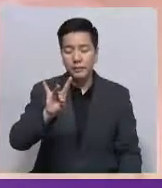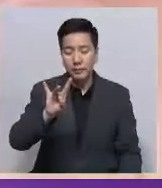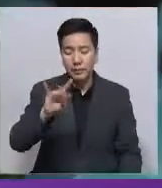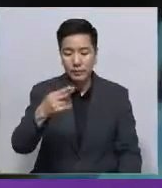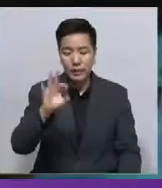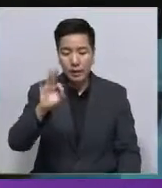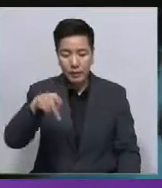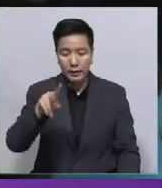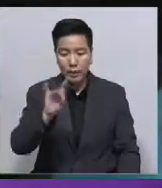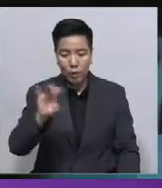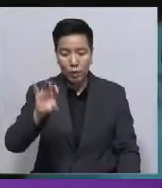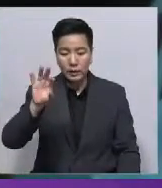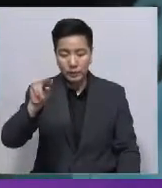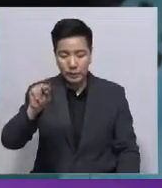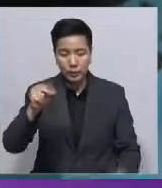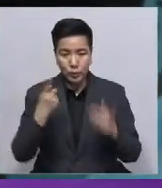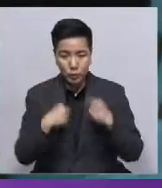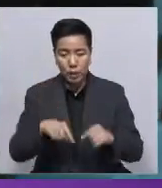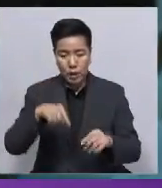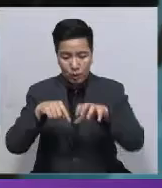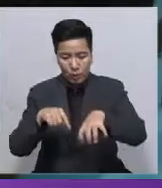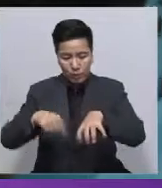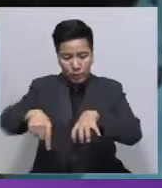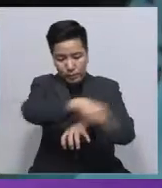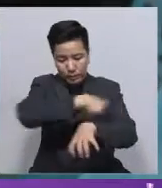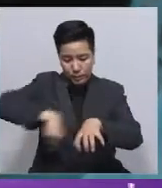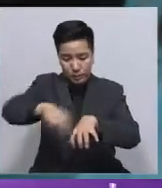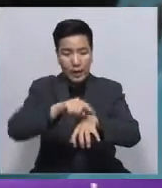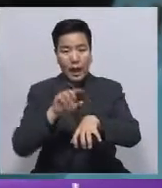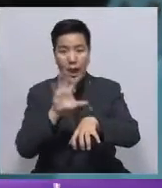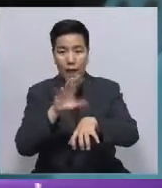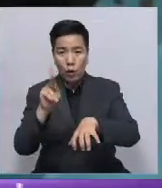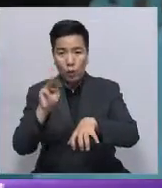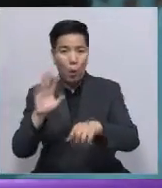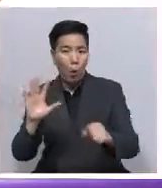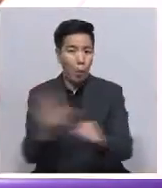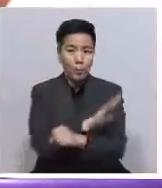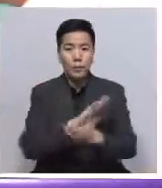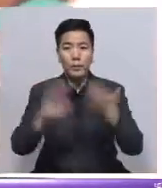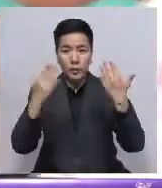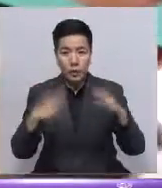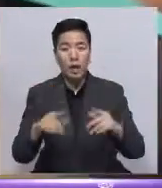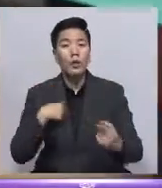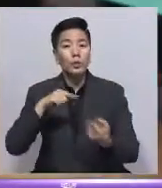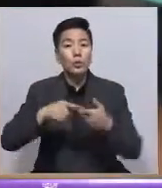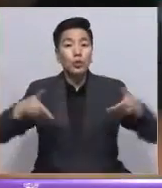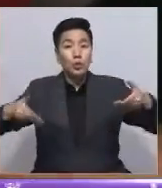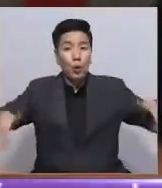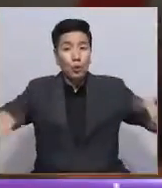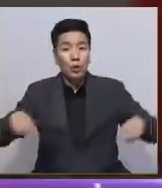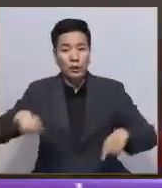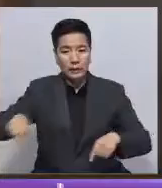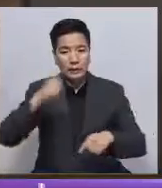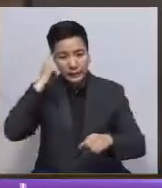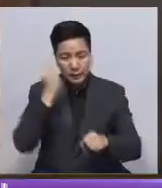2,089,930 ตัวซึ่งเป็นการฉีดวัคซีนรอบจุดเกิดโรคในรัศมี5กิโลเมตรได้ครบหมดแล้วซึ่งในพื้นที่นอกจุดเกิดโร